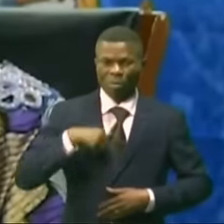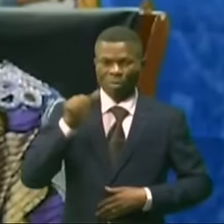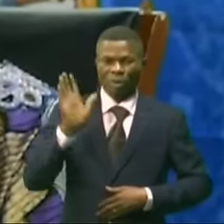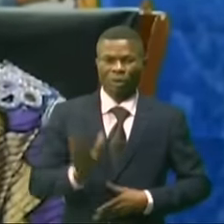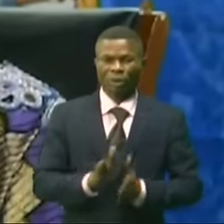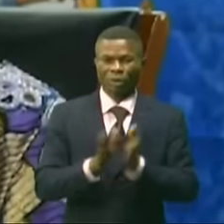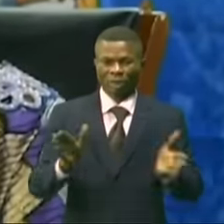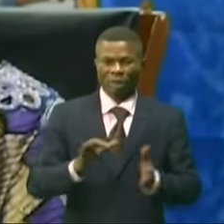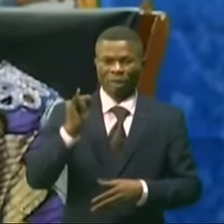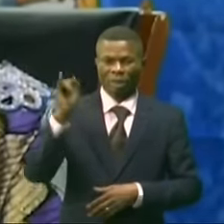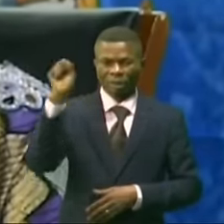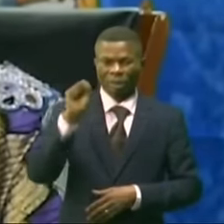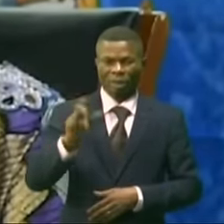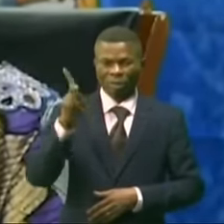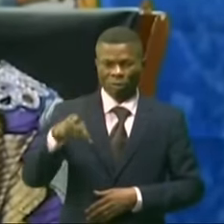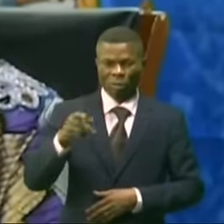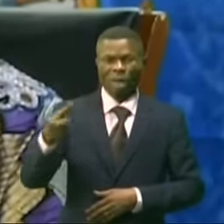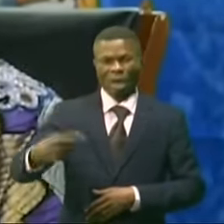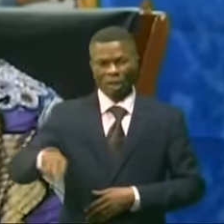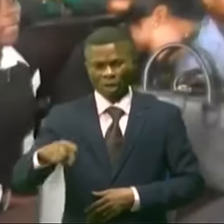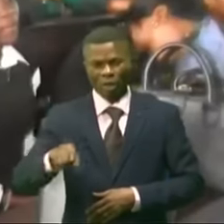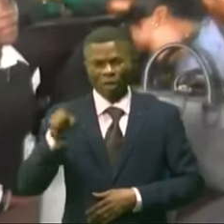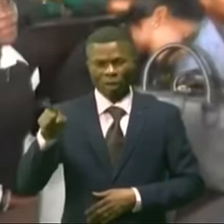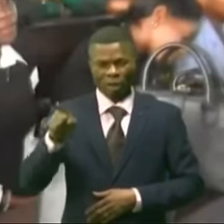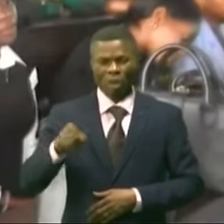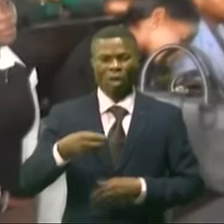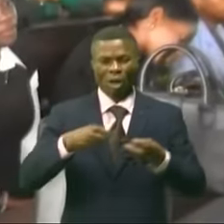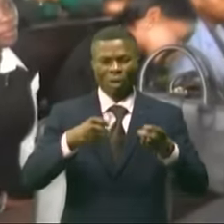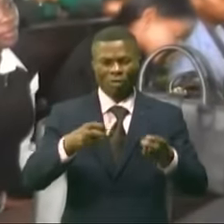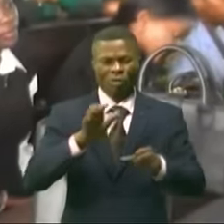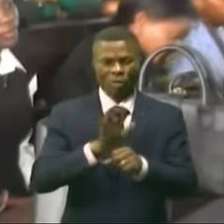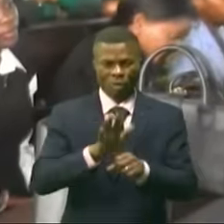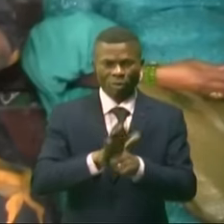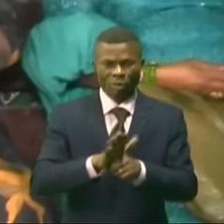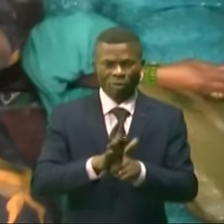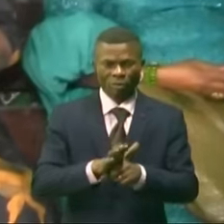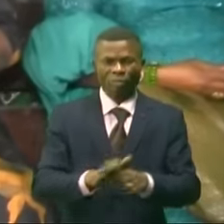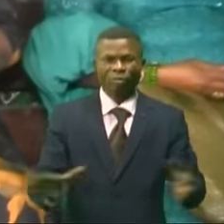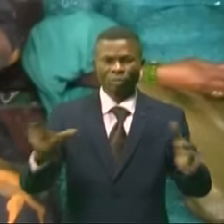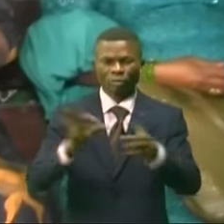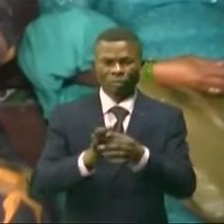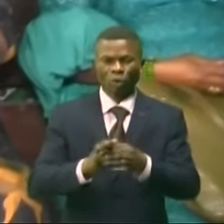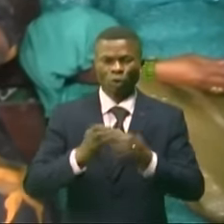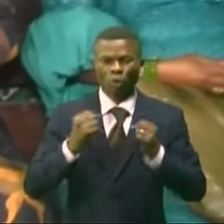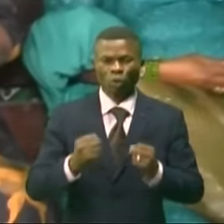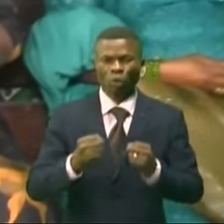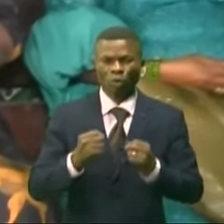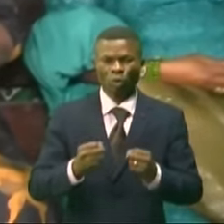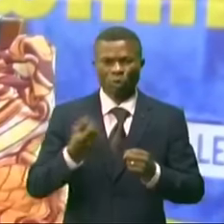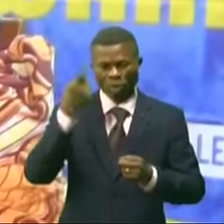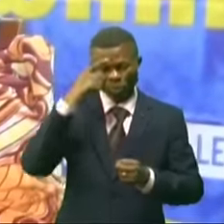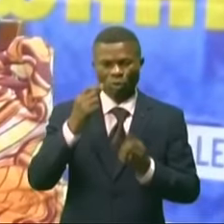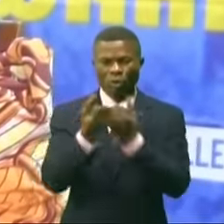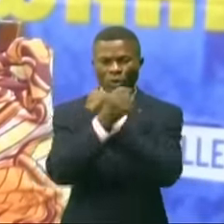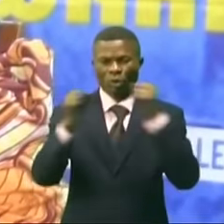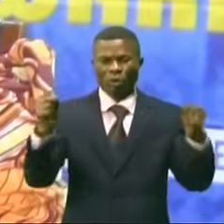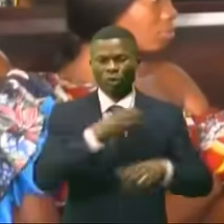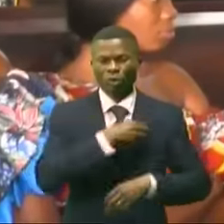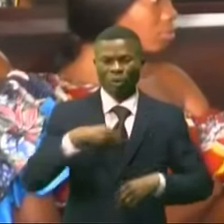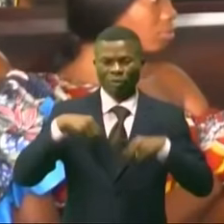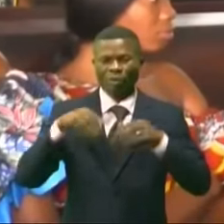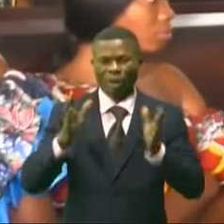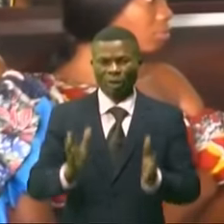de l'ISP Gombé a pour sa part insisté sur la mutualisation des efforts pour sortir la femme